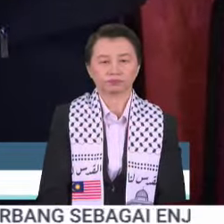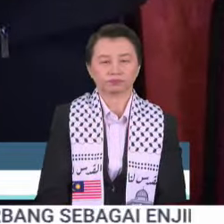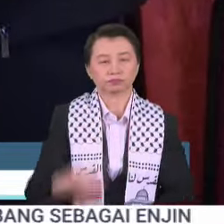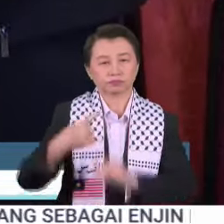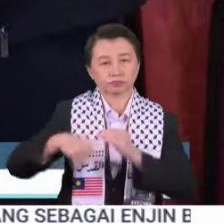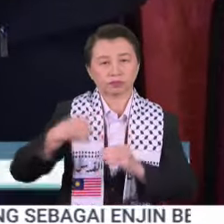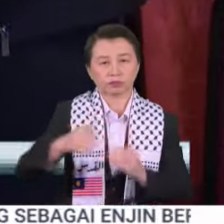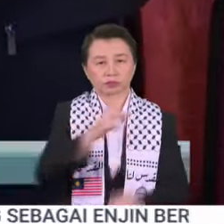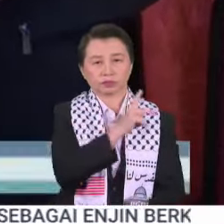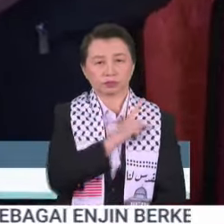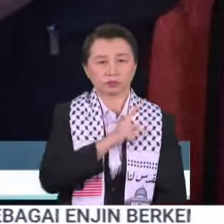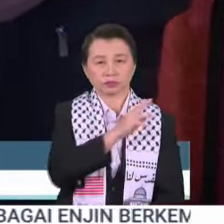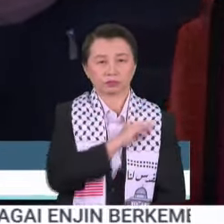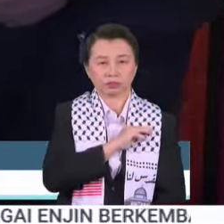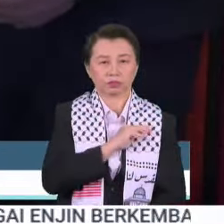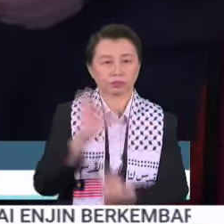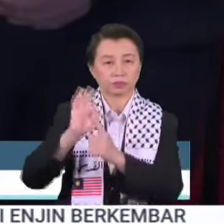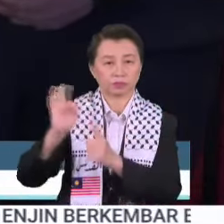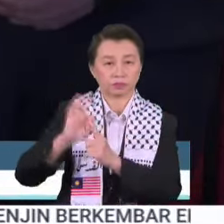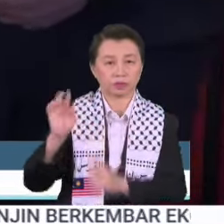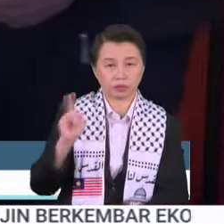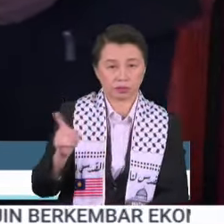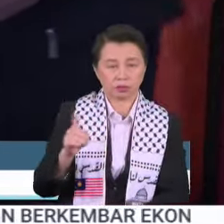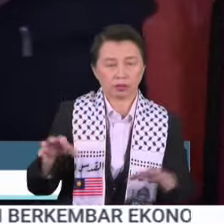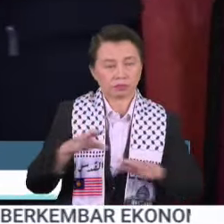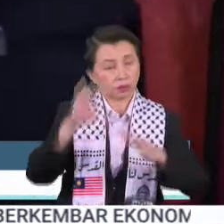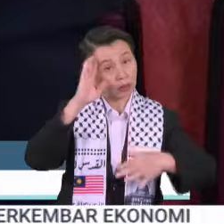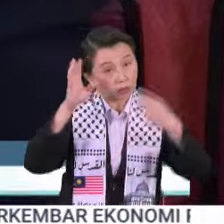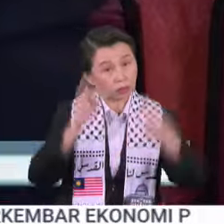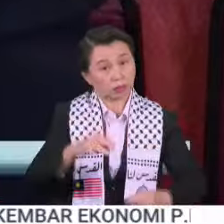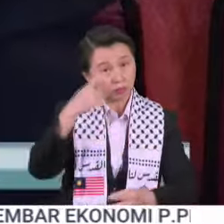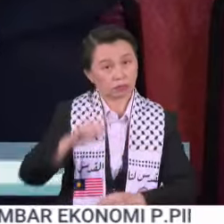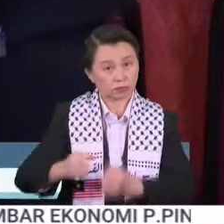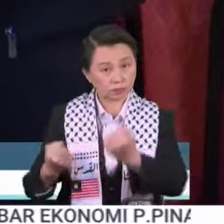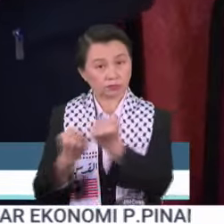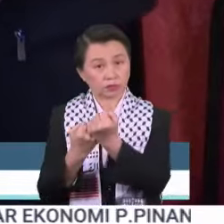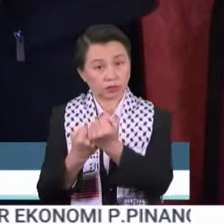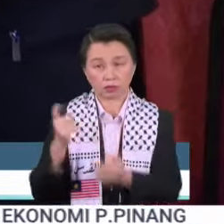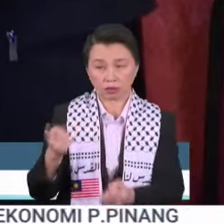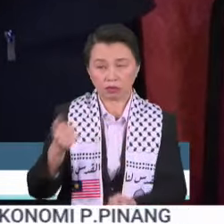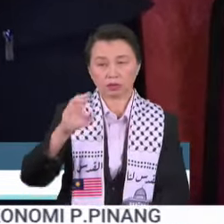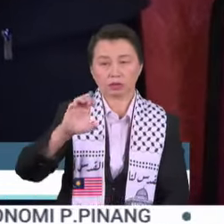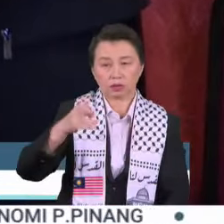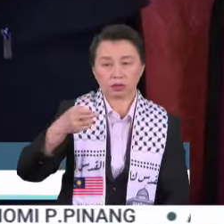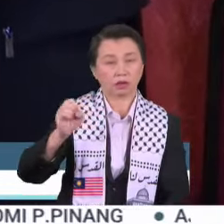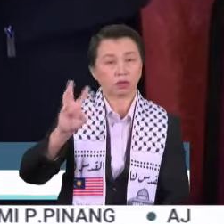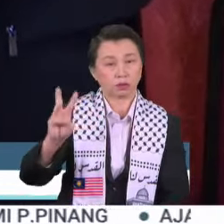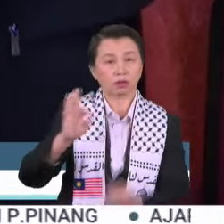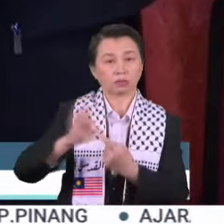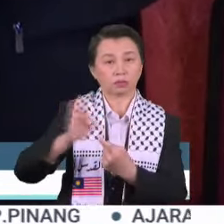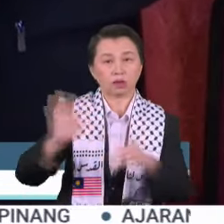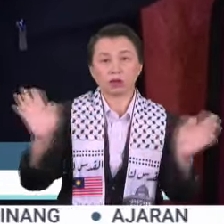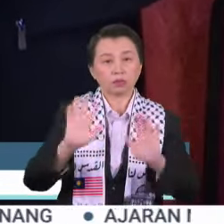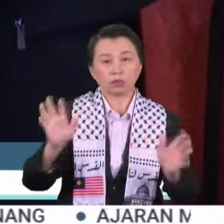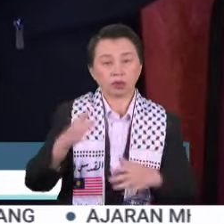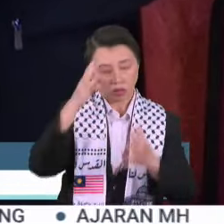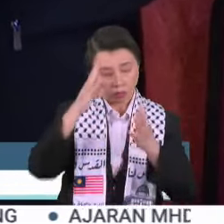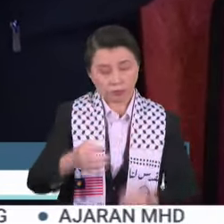soal Ketua Menteri ini yang membuat keputusan untuk menyokong Chow Kang Yew sebagai Ketua Menteri Pulau Pinang bukannya keputusan